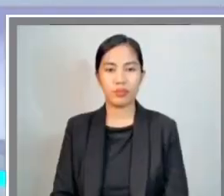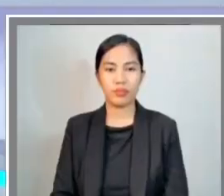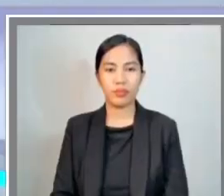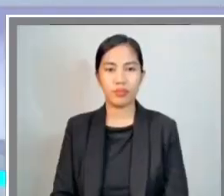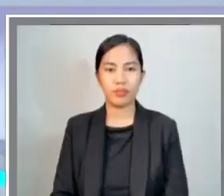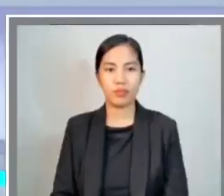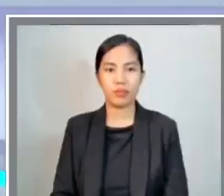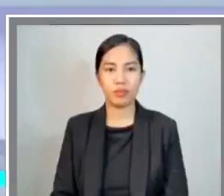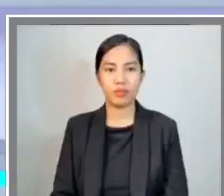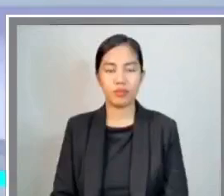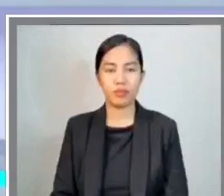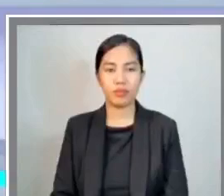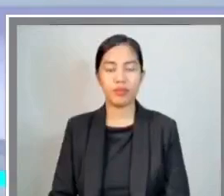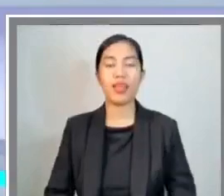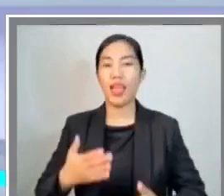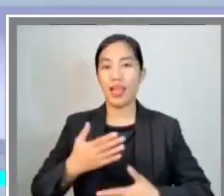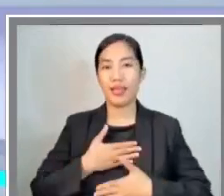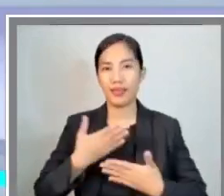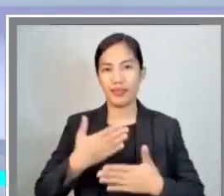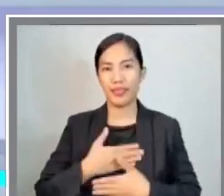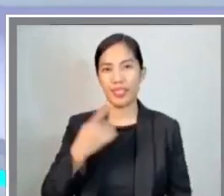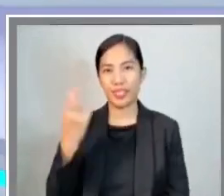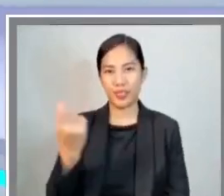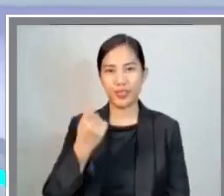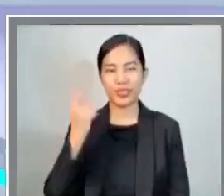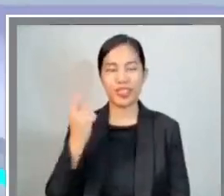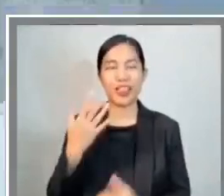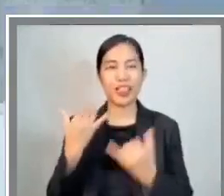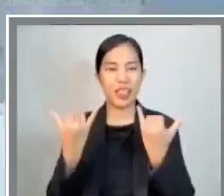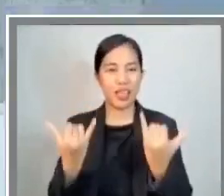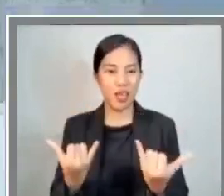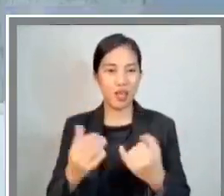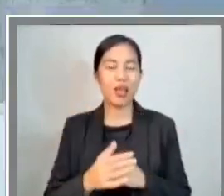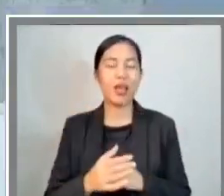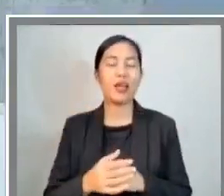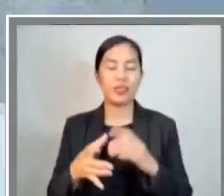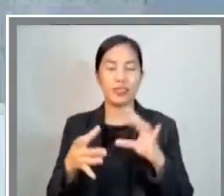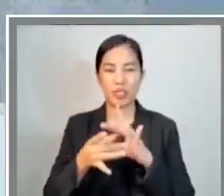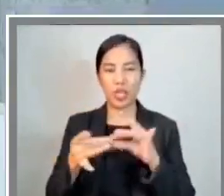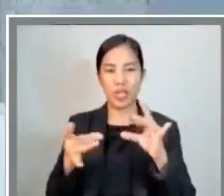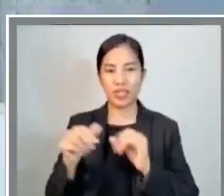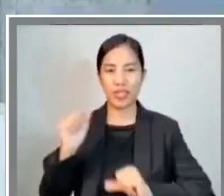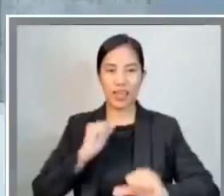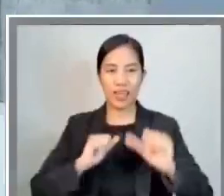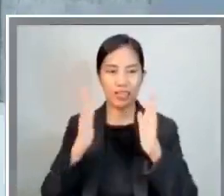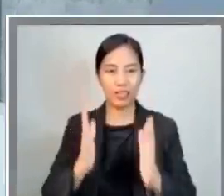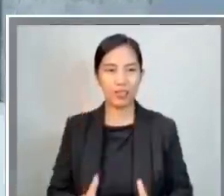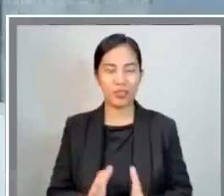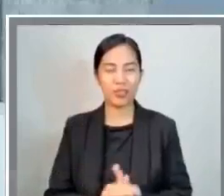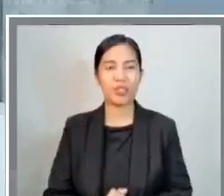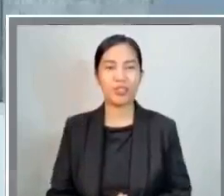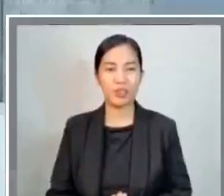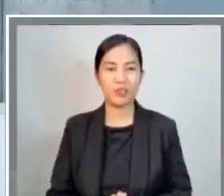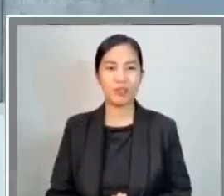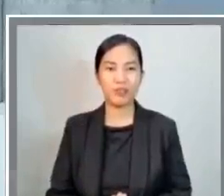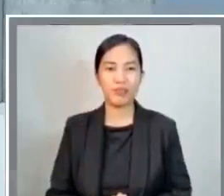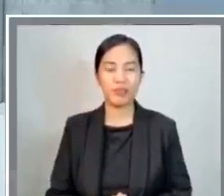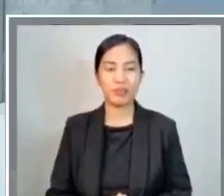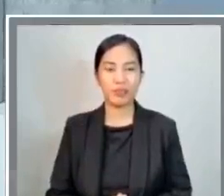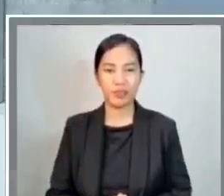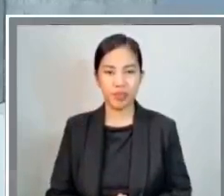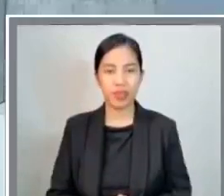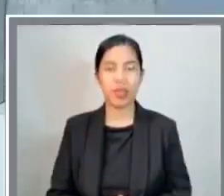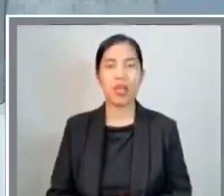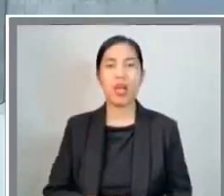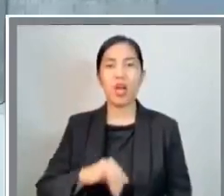Happy Tuesday! Heto na ang Star Bites. Todo bigay na performance ang inihatid ni Asia's Limitless star Julian